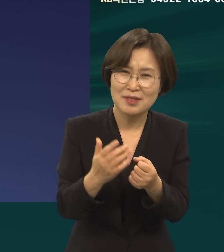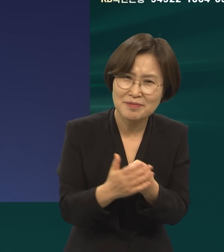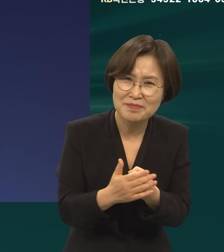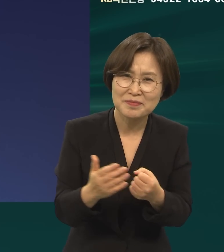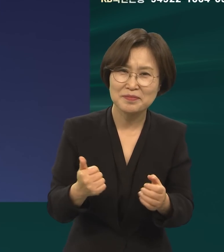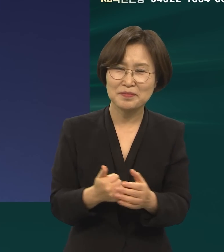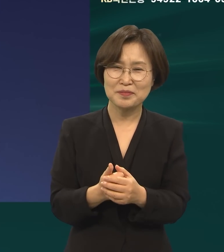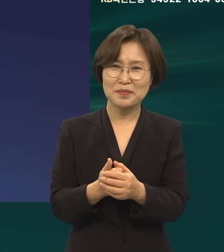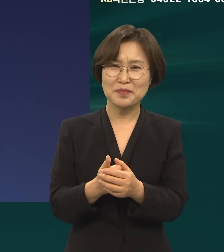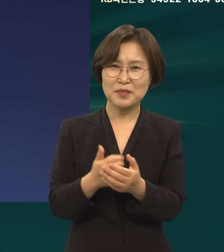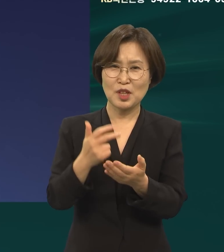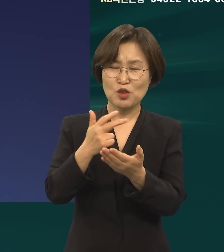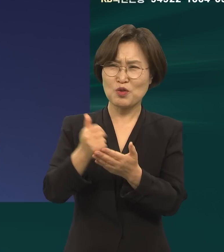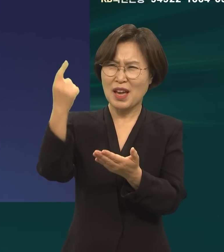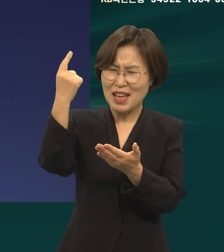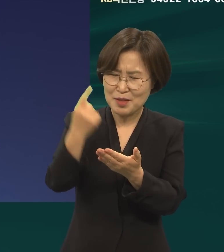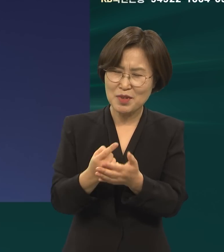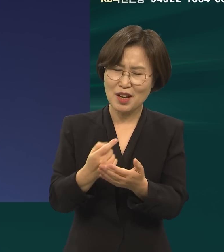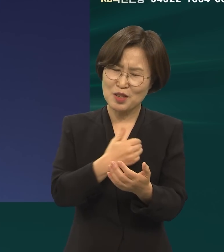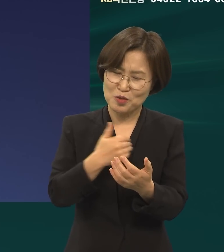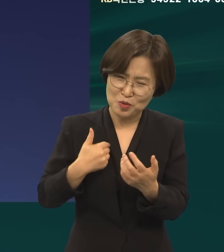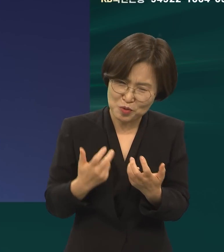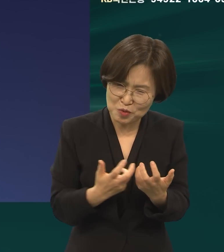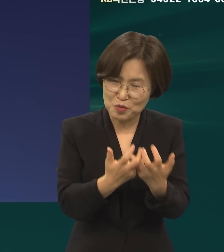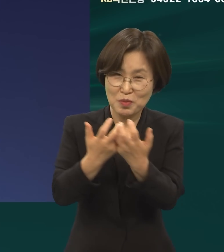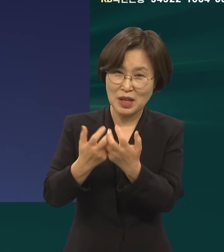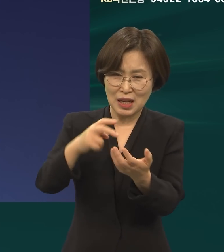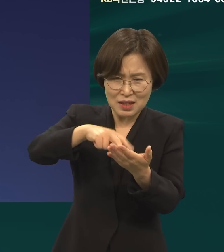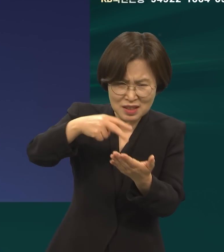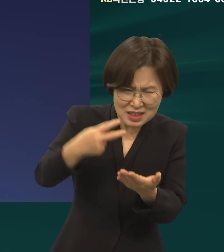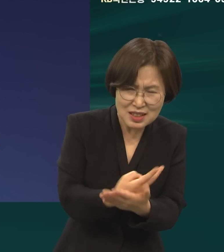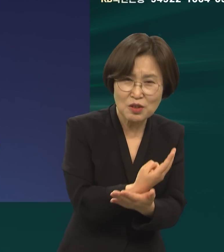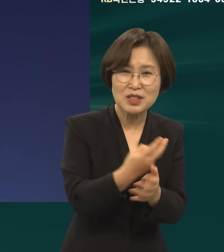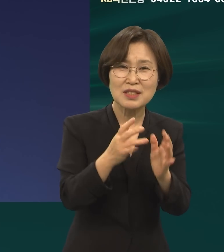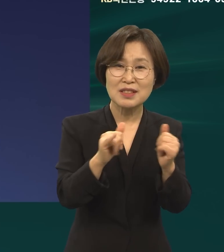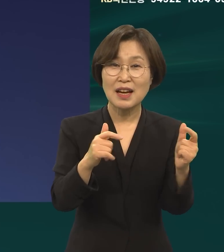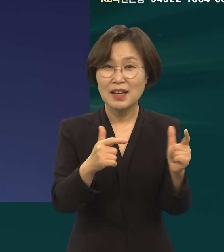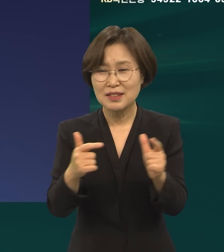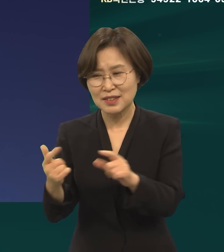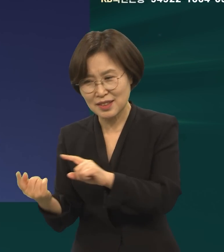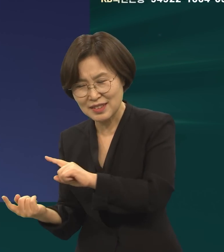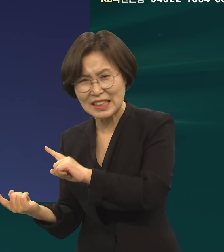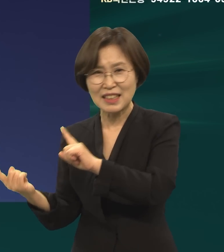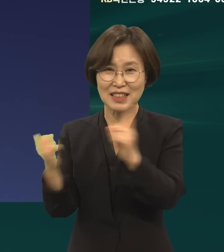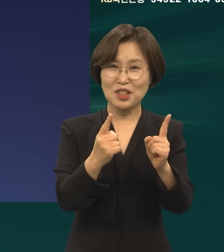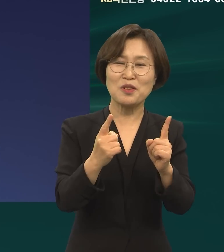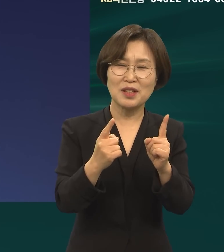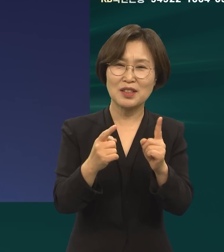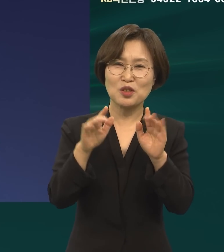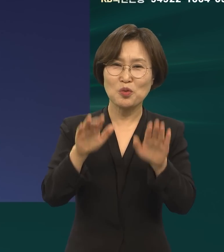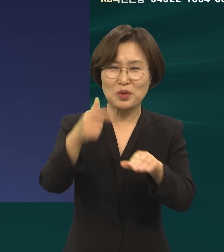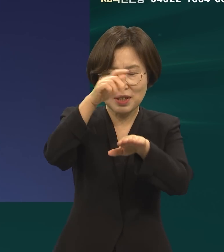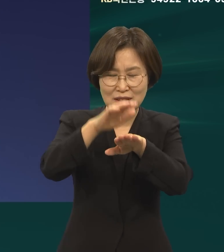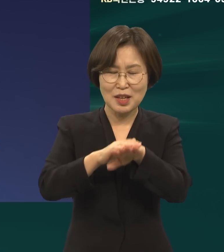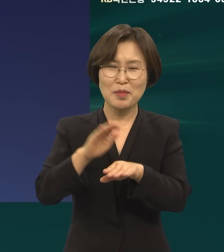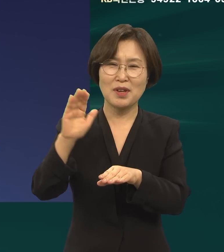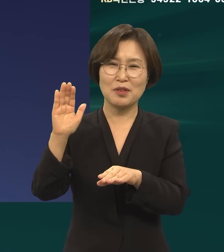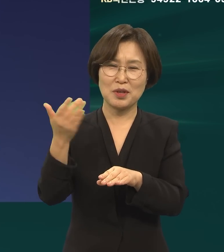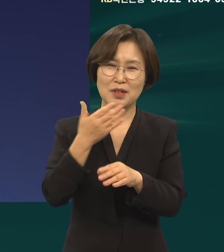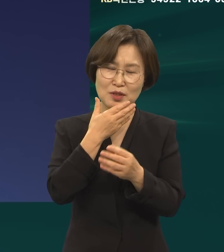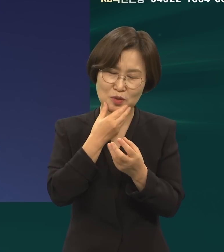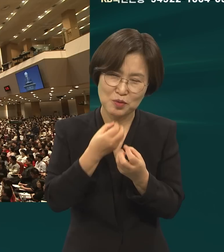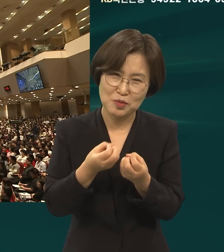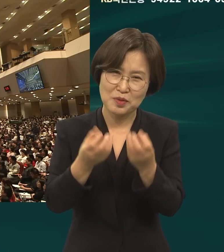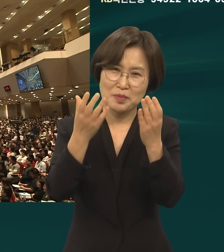여러분 하나님의 임재가 충만하여 쓰러진 자들이, 토요일을 살던 자들이 일어나는 오늘 집회, 오늘 저녁 되시기를 주의 이름으로